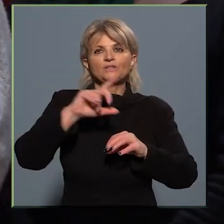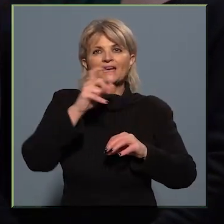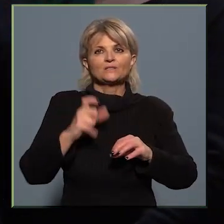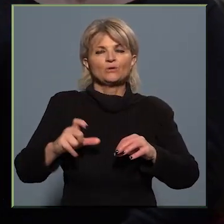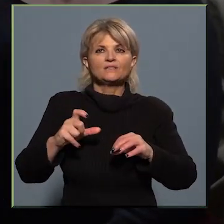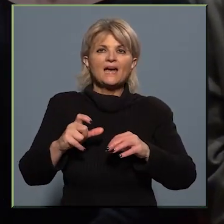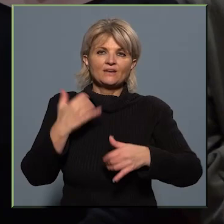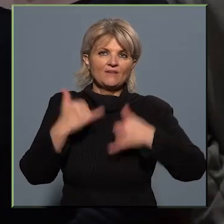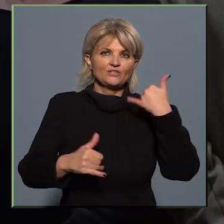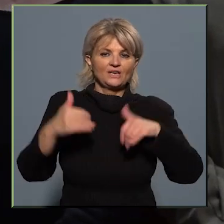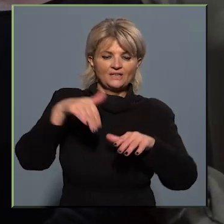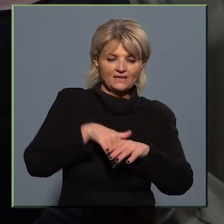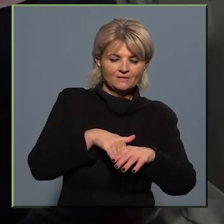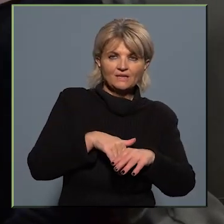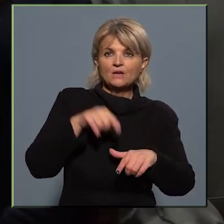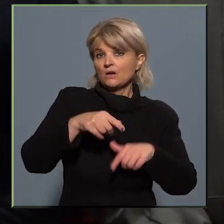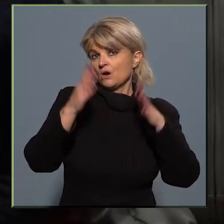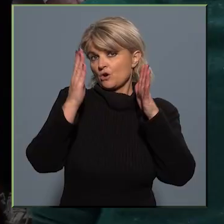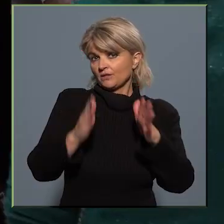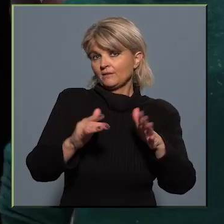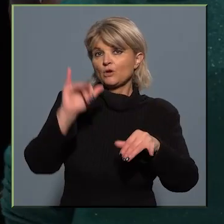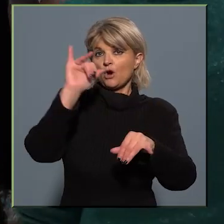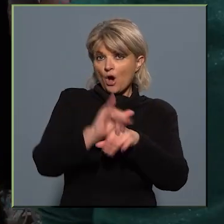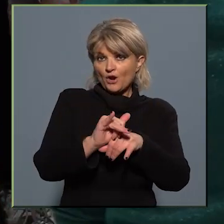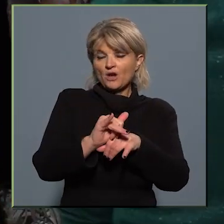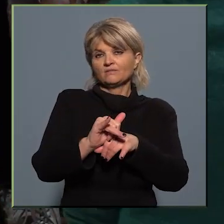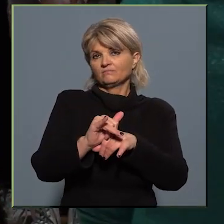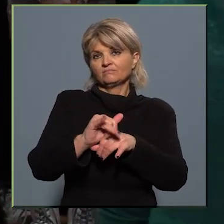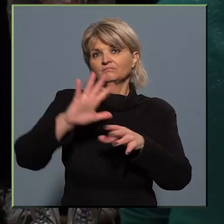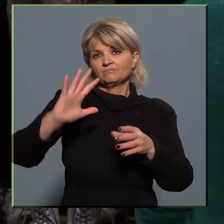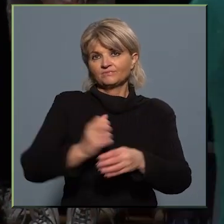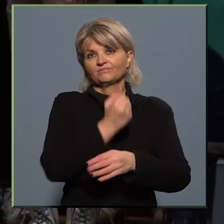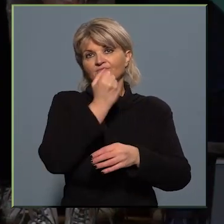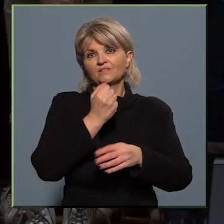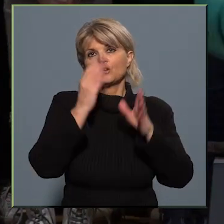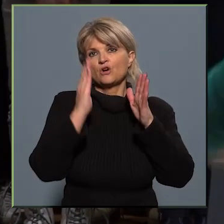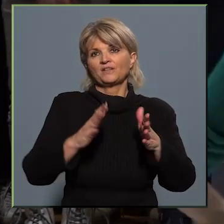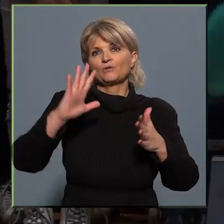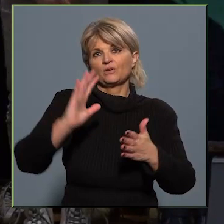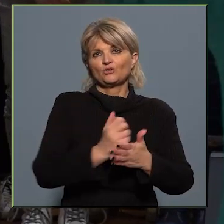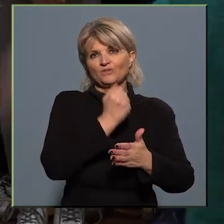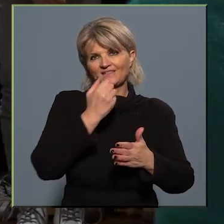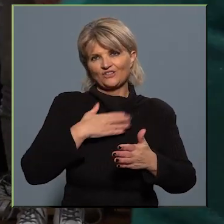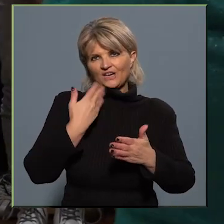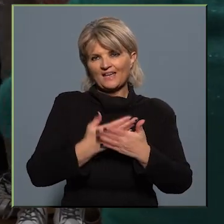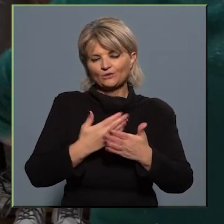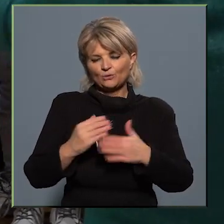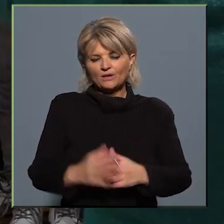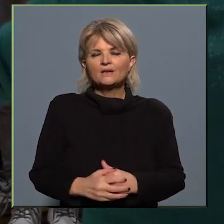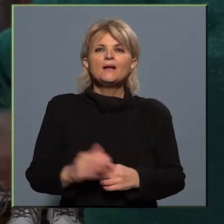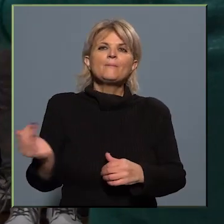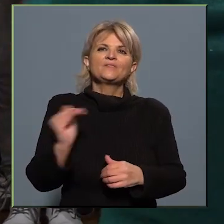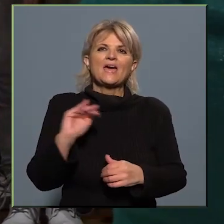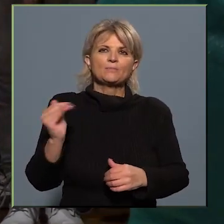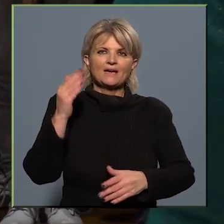ott a kategóriában, amelyben indultunk, ott aranyminősítést nyertünk, és kategória győztesek lettünk a B1 gyermekkari